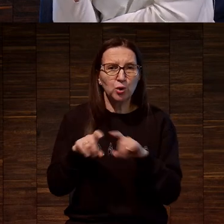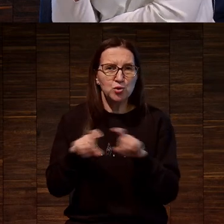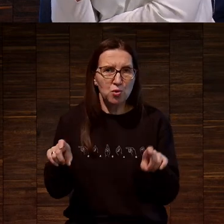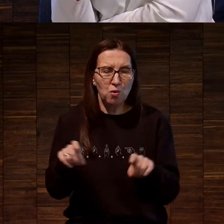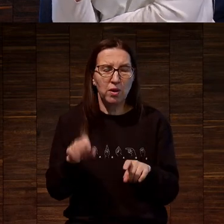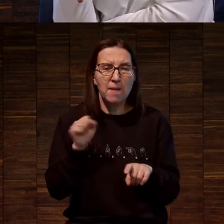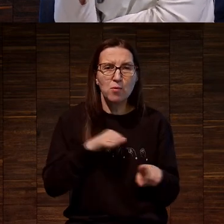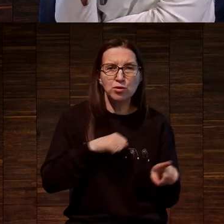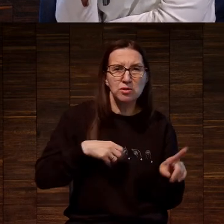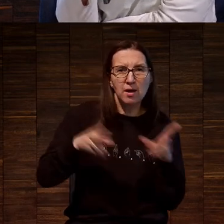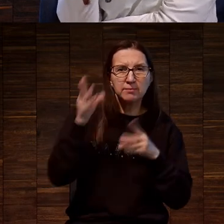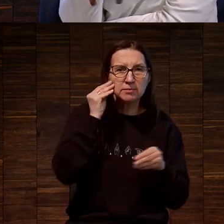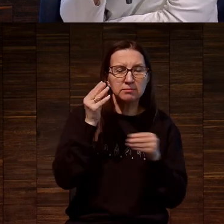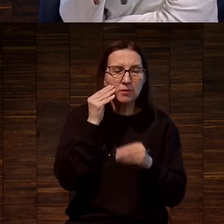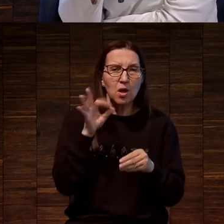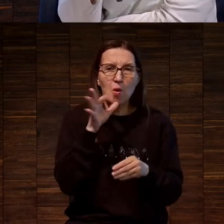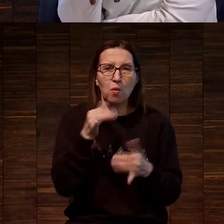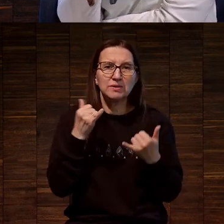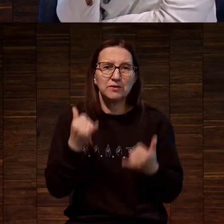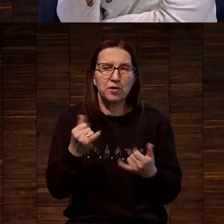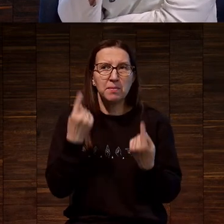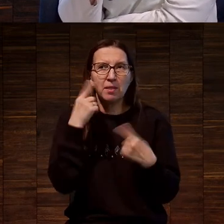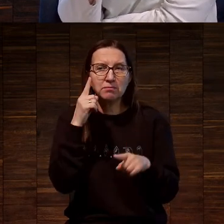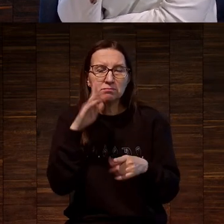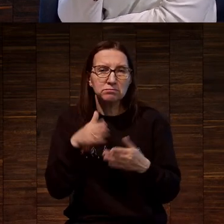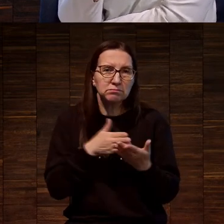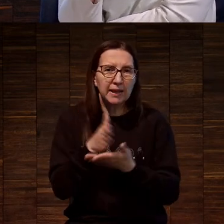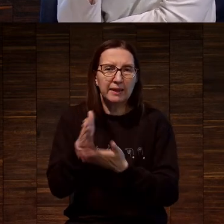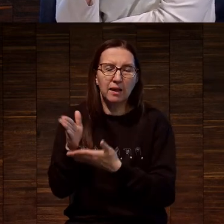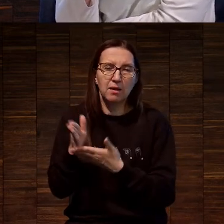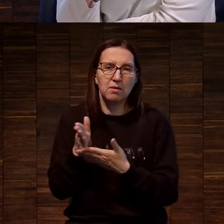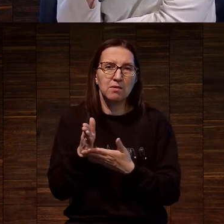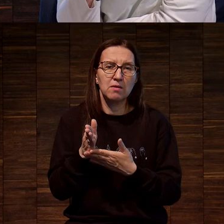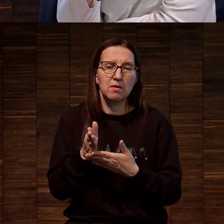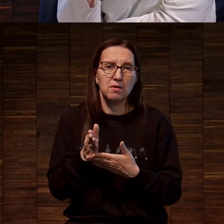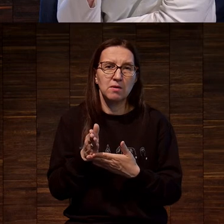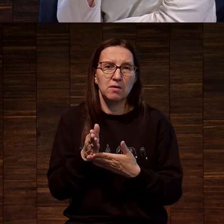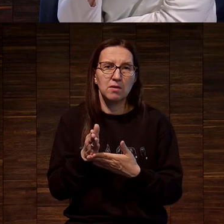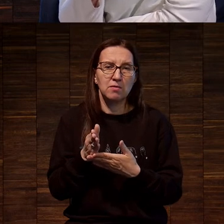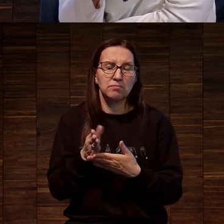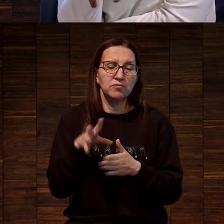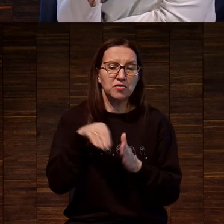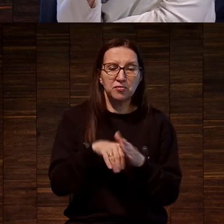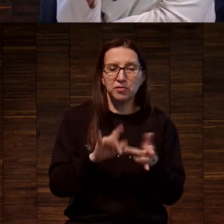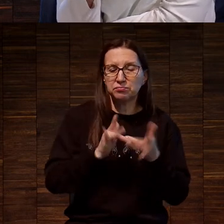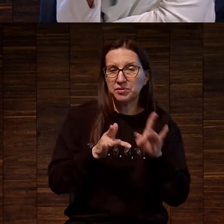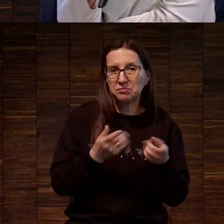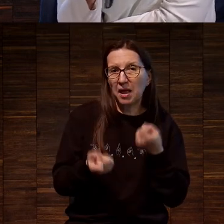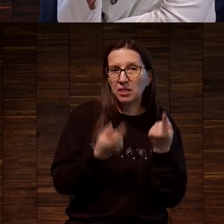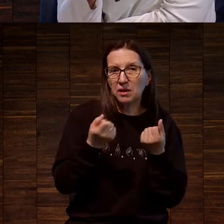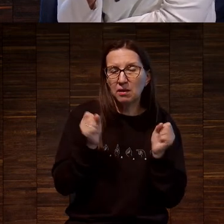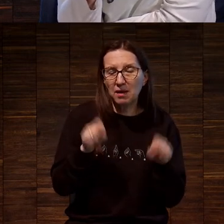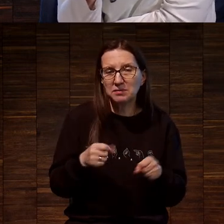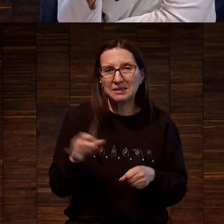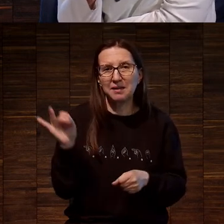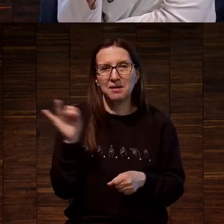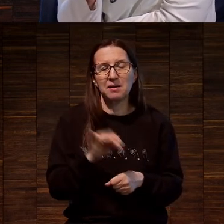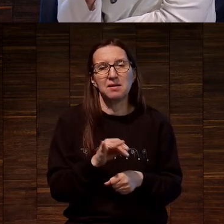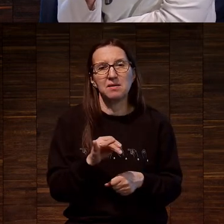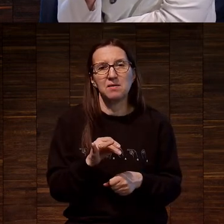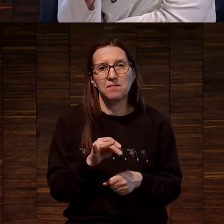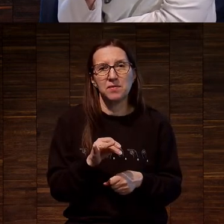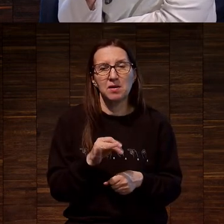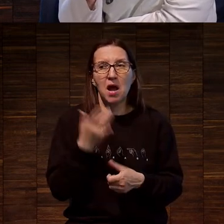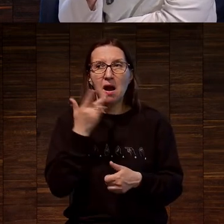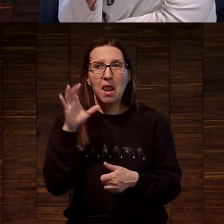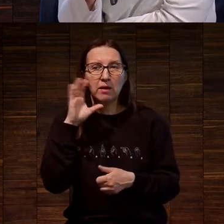количество информации о современных контекстах из сети. Из лекций, да, разных из